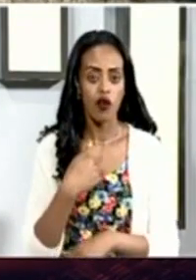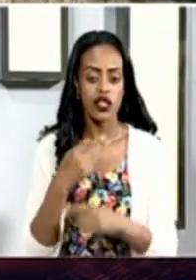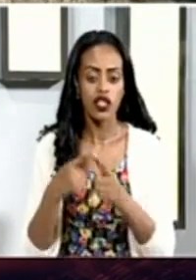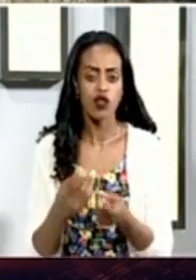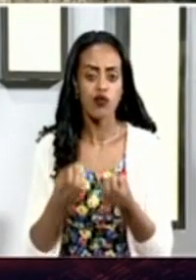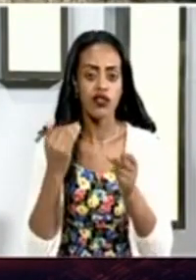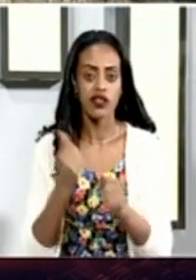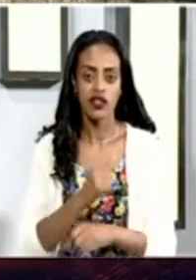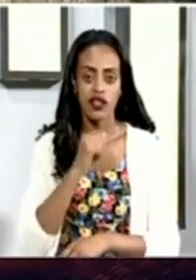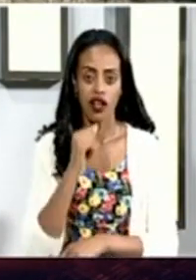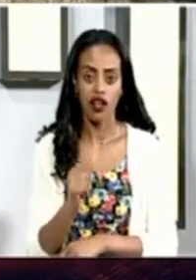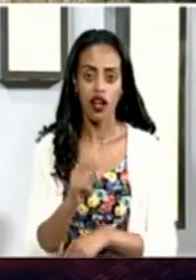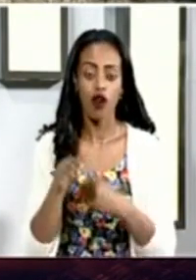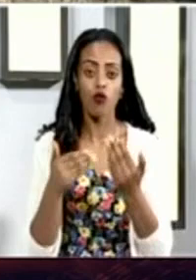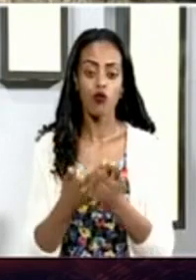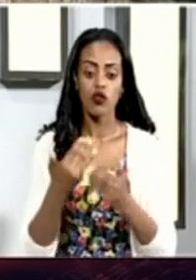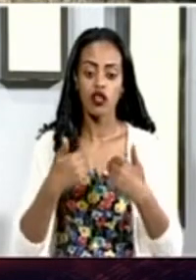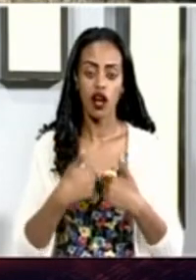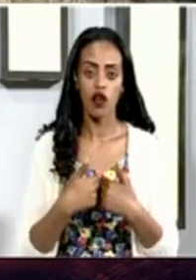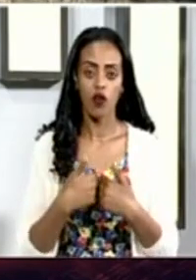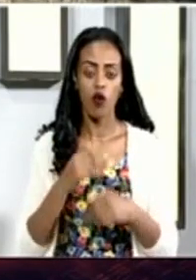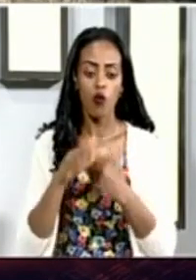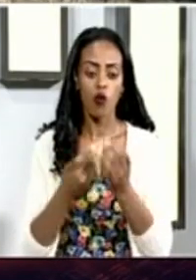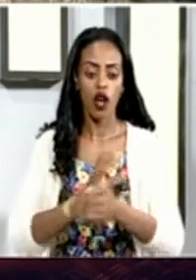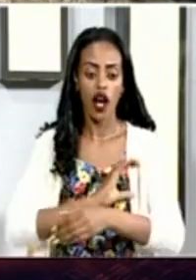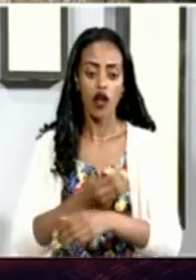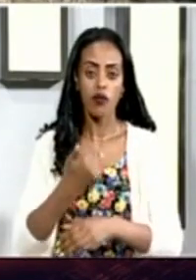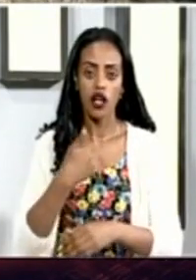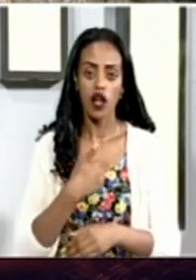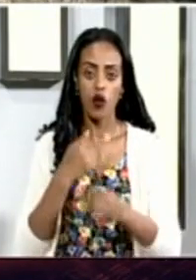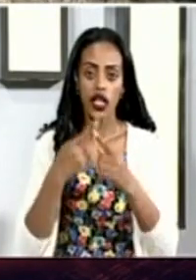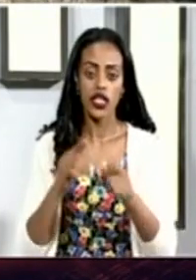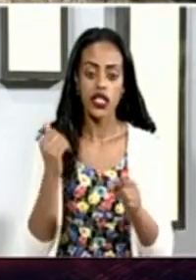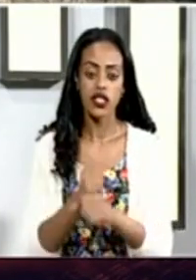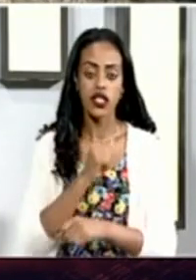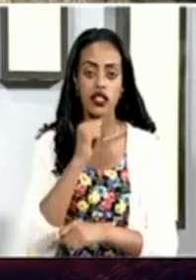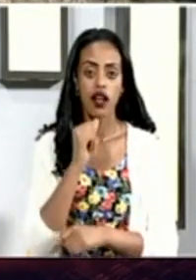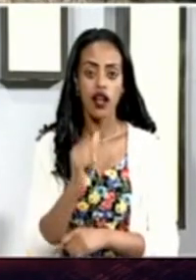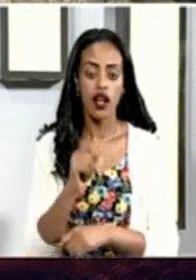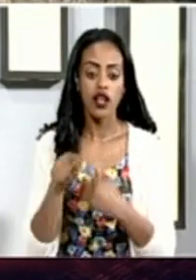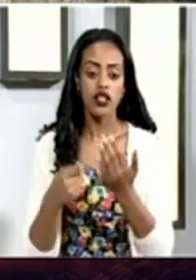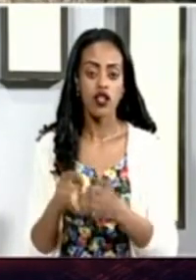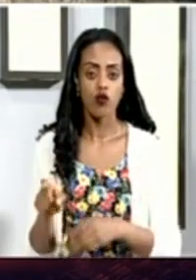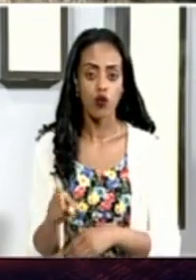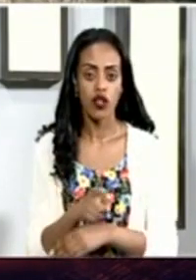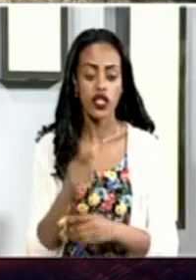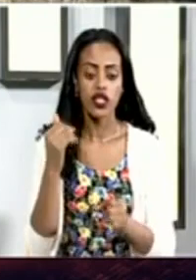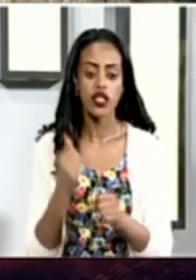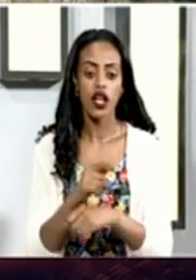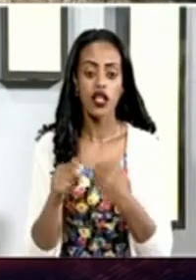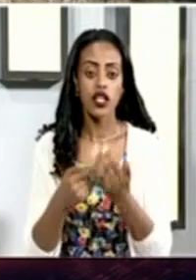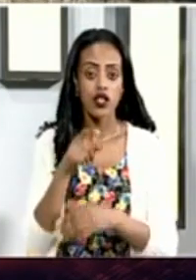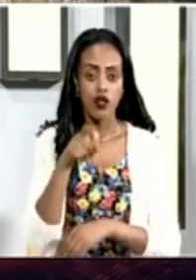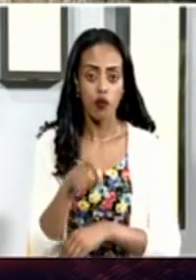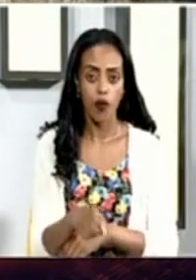ብዙሕ ዘይተሰርሐላ ኩሉ እናሃለዋ ኩሉ ዓቕሚ እናሃለዋ ግን ዘይተሰርሐላ ስለ ዝኾነት ክሰርሐላ ስለ